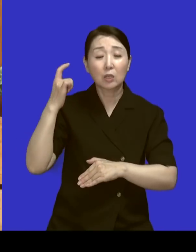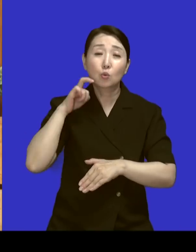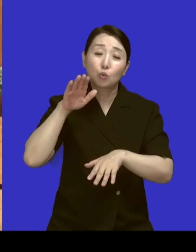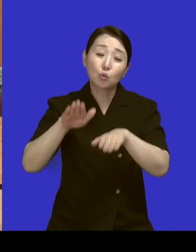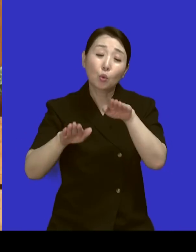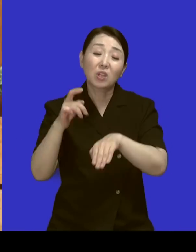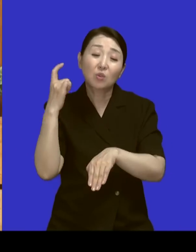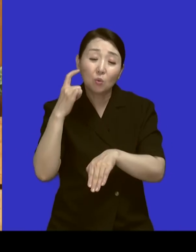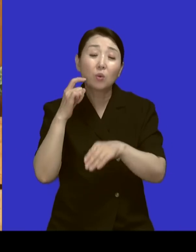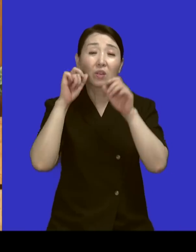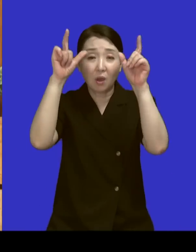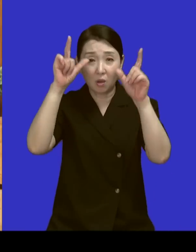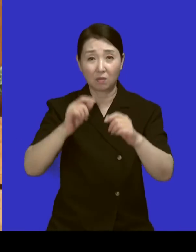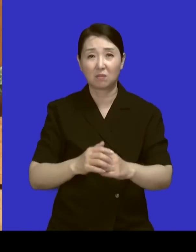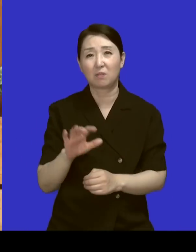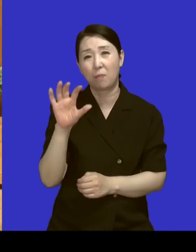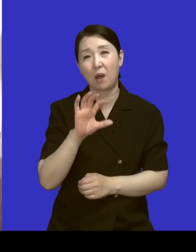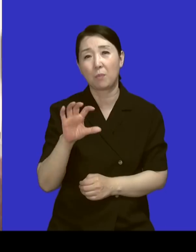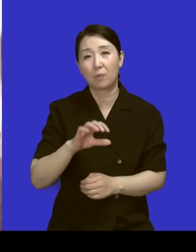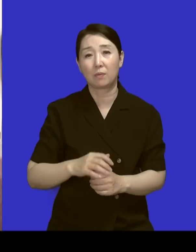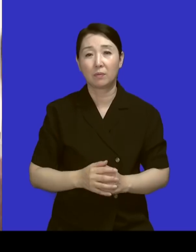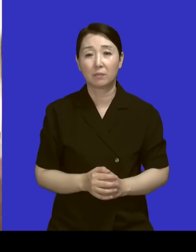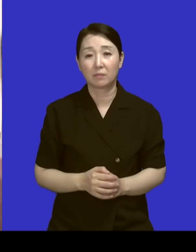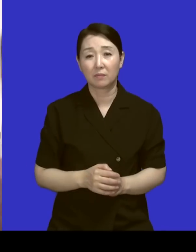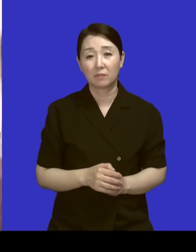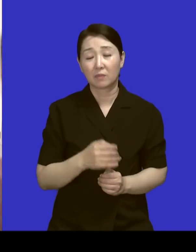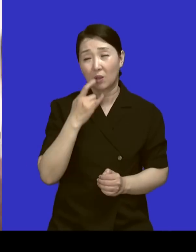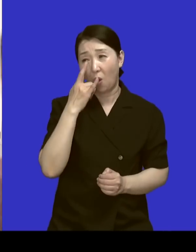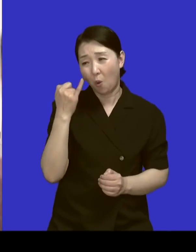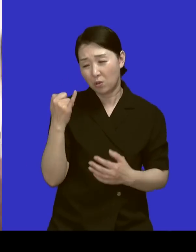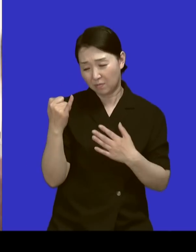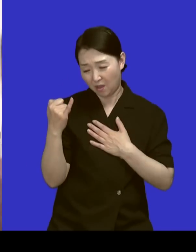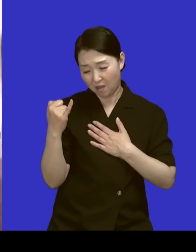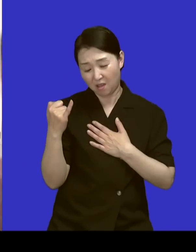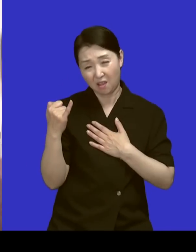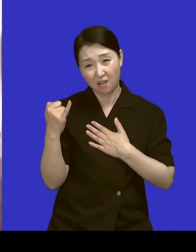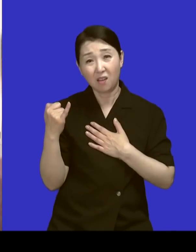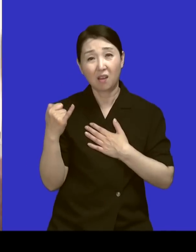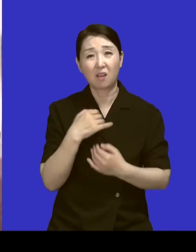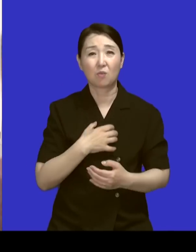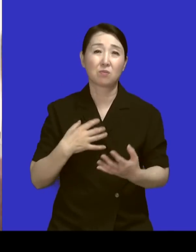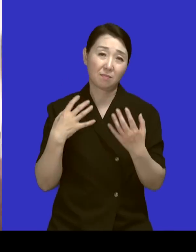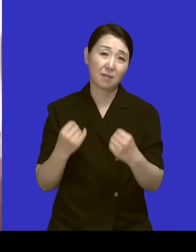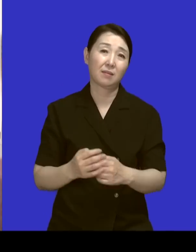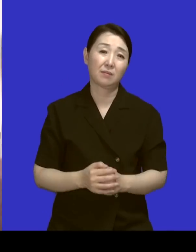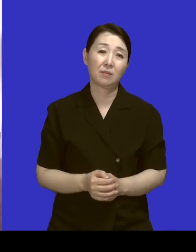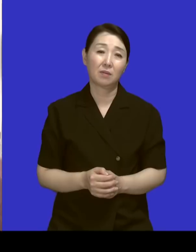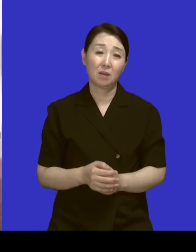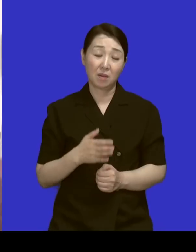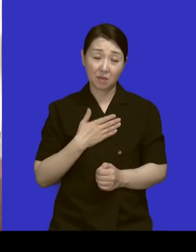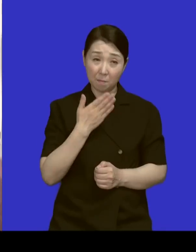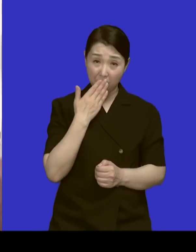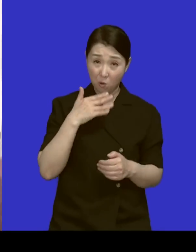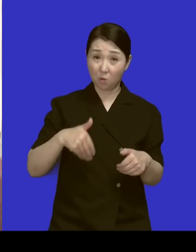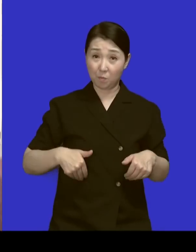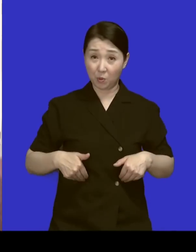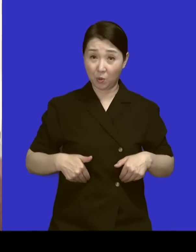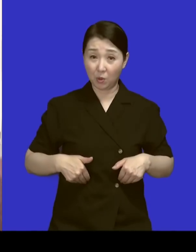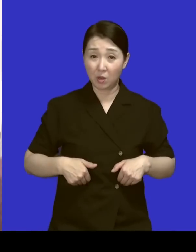그런 생활을 반복했어요. 물론 어머님도 걱정을 많이 하셨죠. 네. 근데 저는 밥을 먹어야